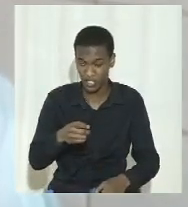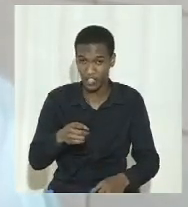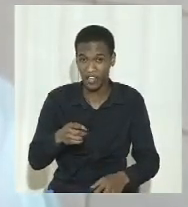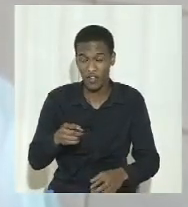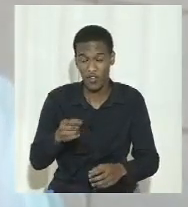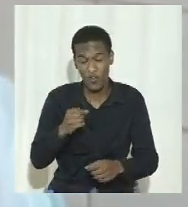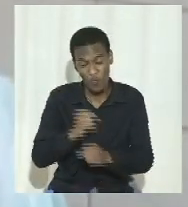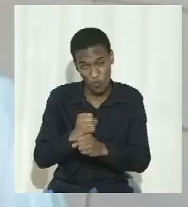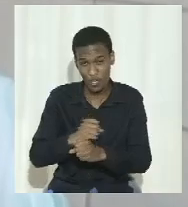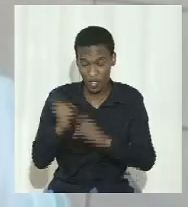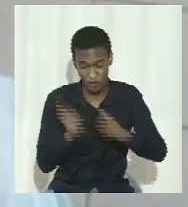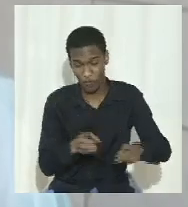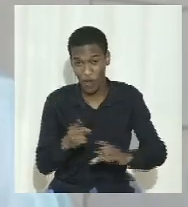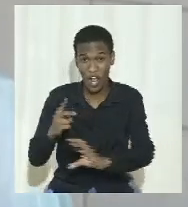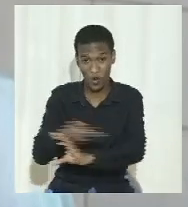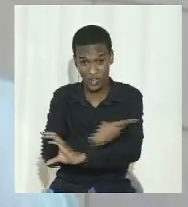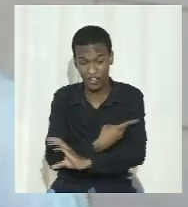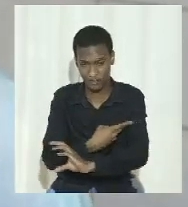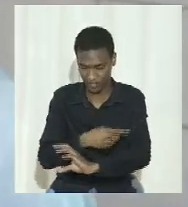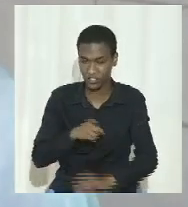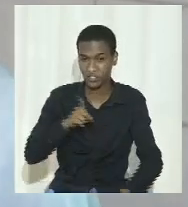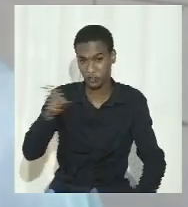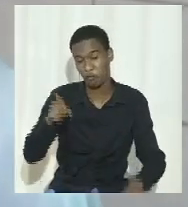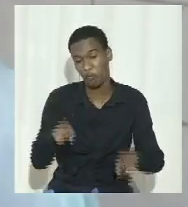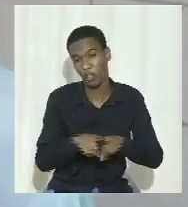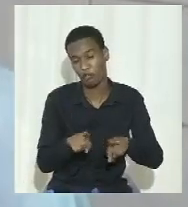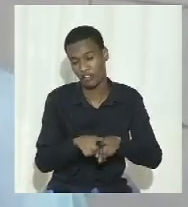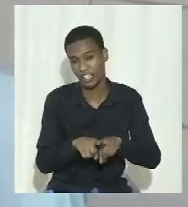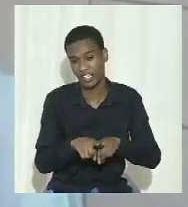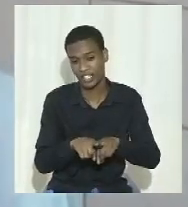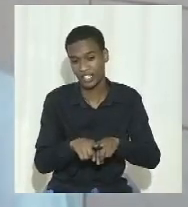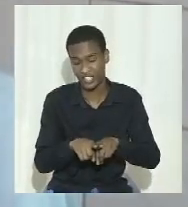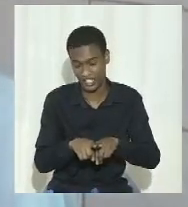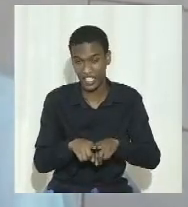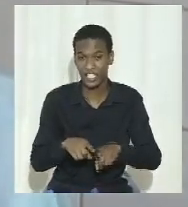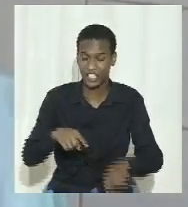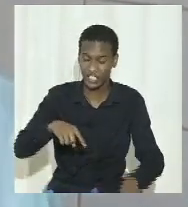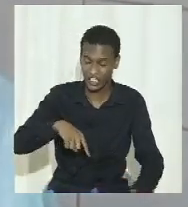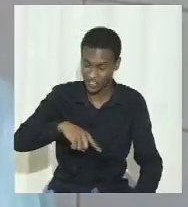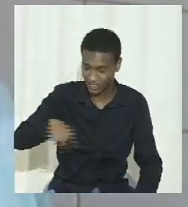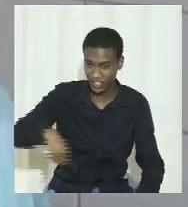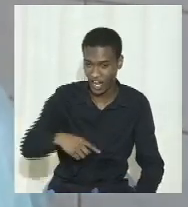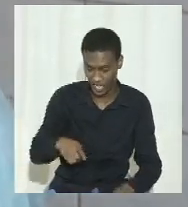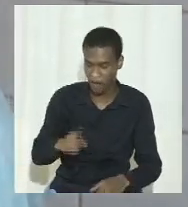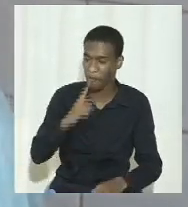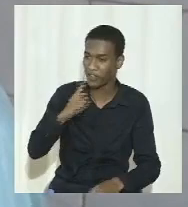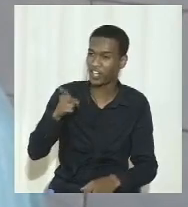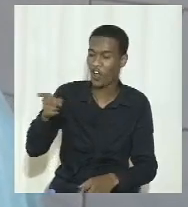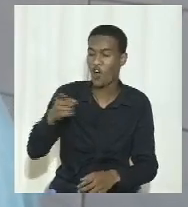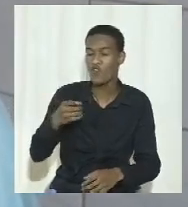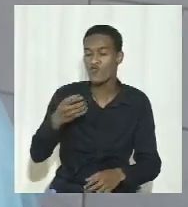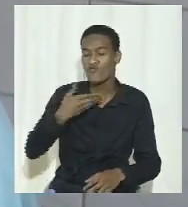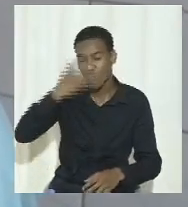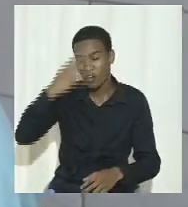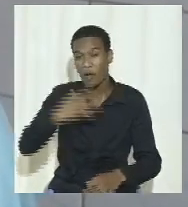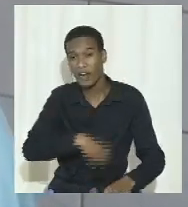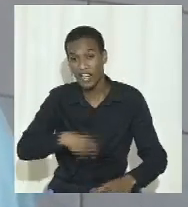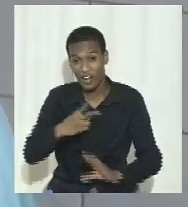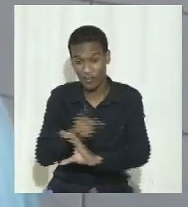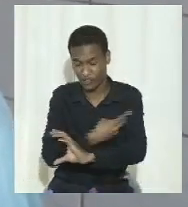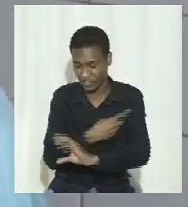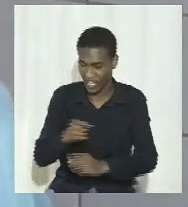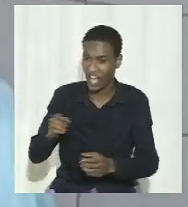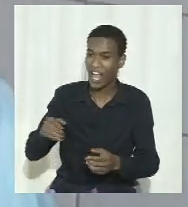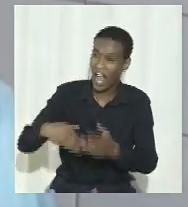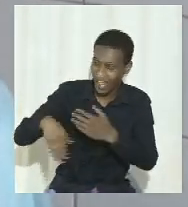izay tsy centre afrosyndromique dia asalemanatona izy amin'ny tompasalamana akaiky indrindra na CSP2 na